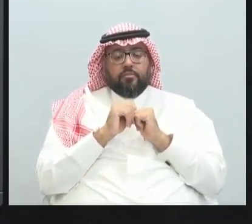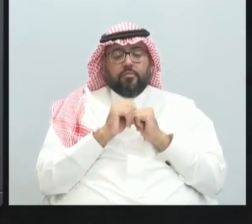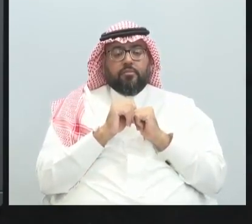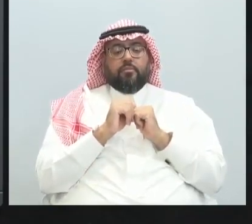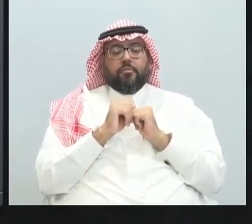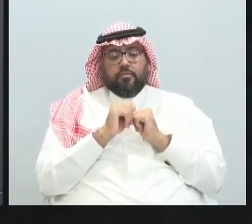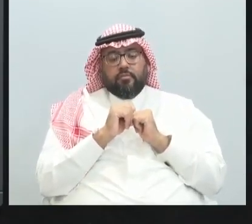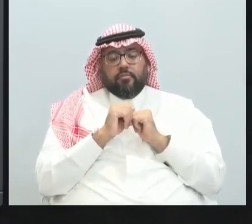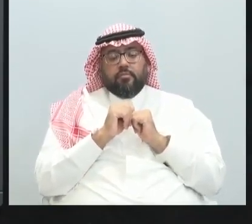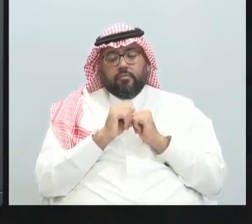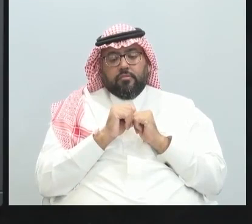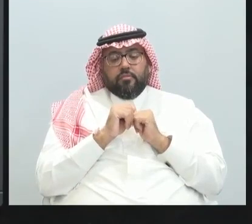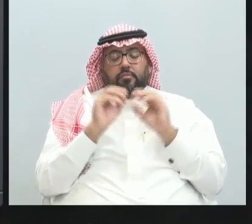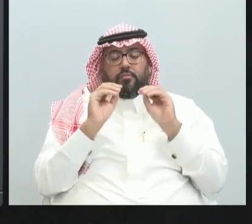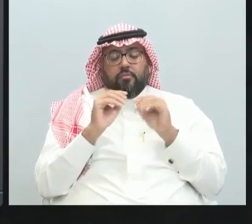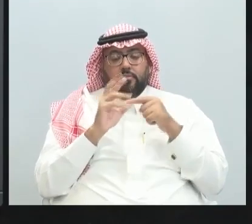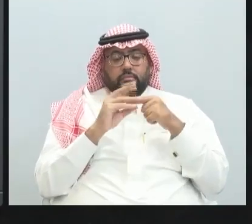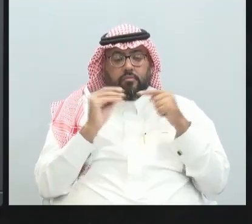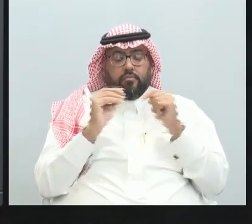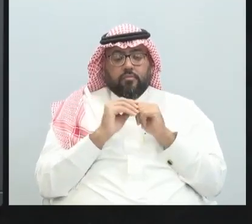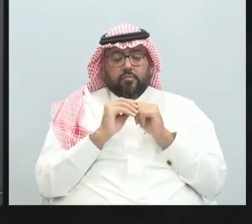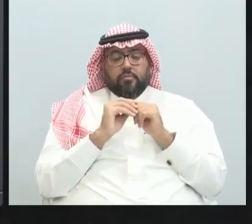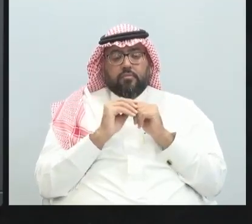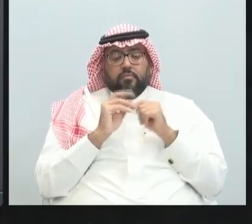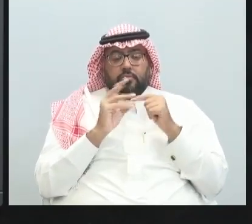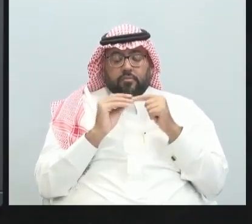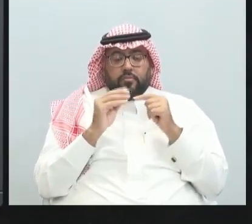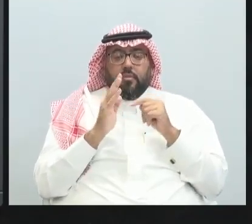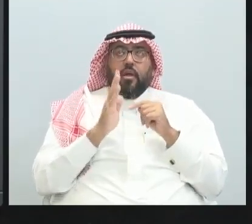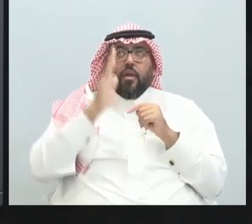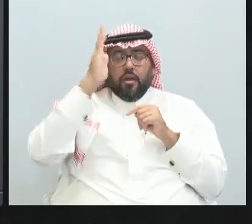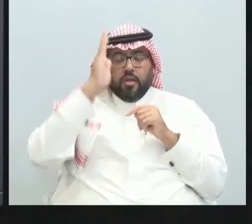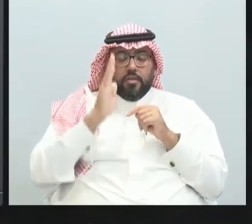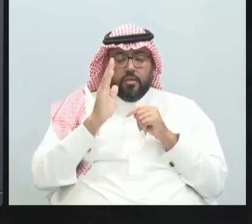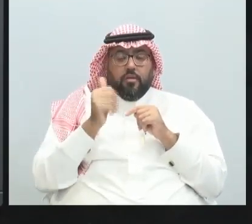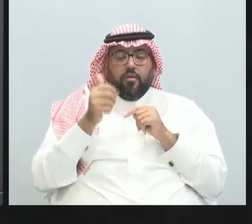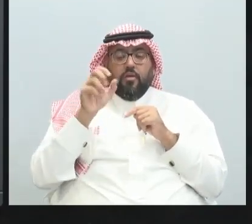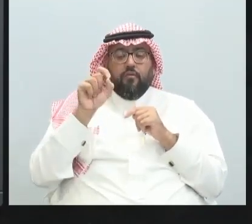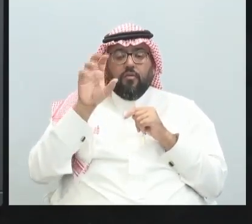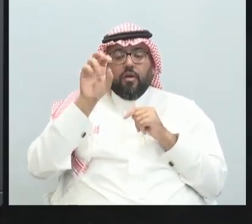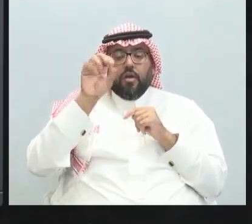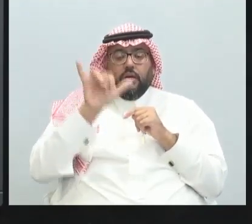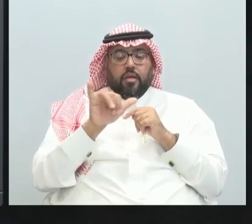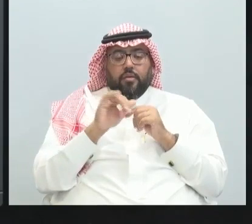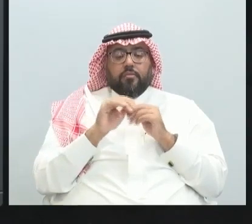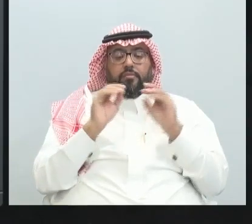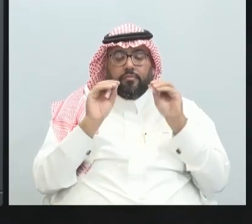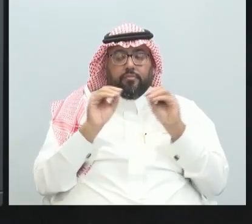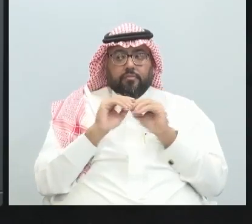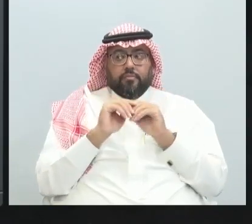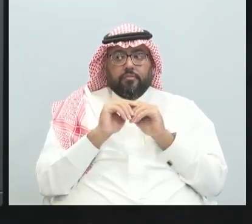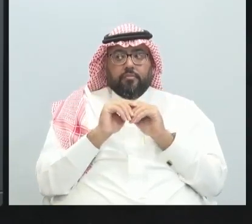هنا عباره عن طرح طيب هل هو طرح راسي ام افقي يلا يا